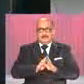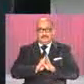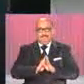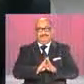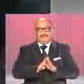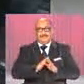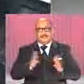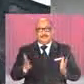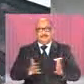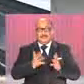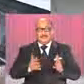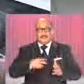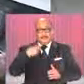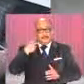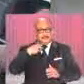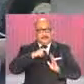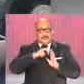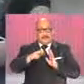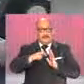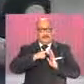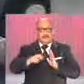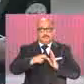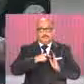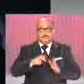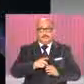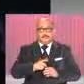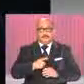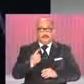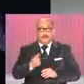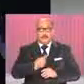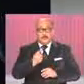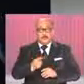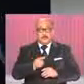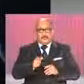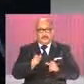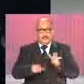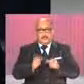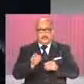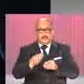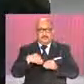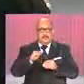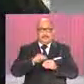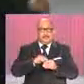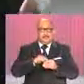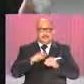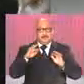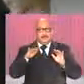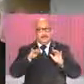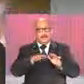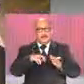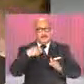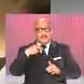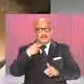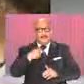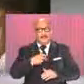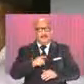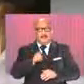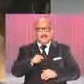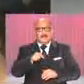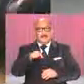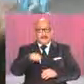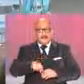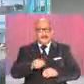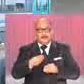للمراقبة ونظام سمعي لإعلام المسافرين، وبطاقة استيعاب تقدر ب 1700 مسافر في